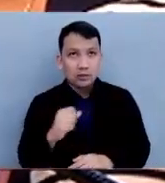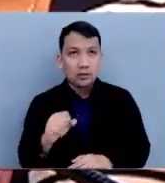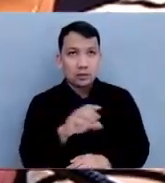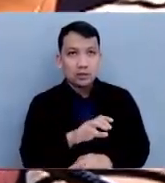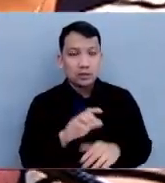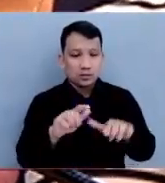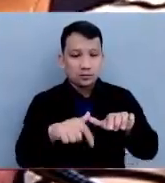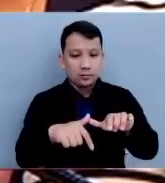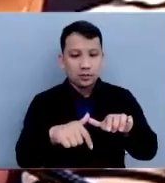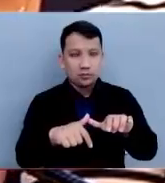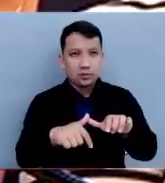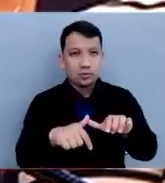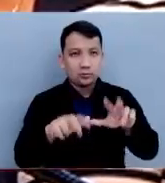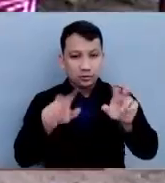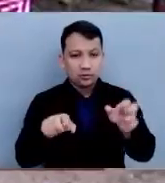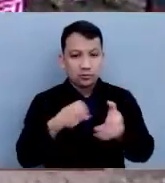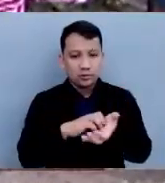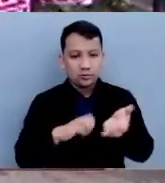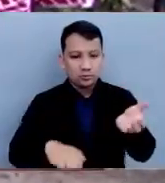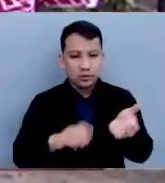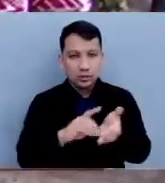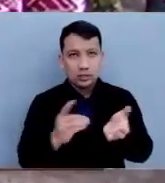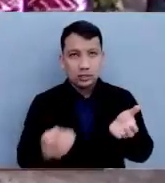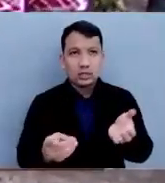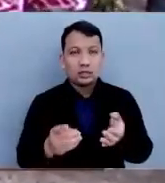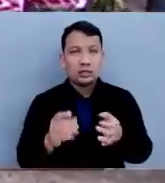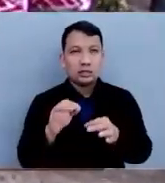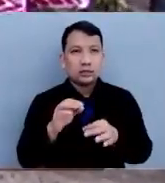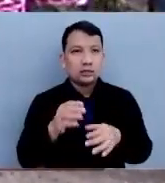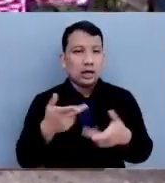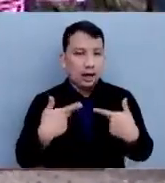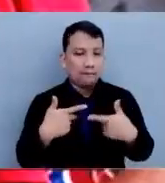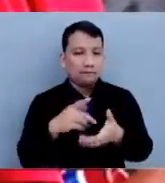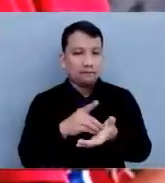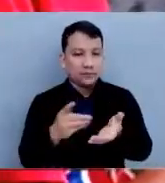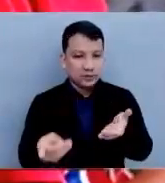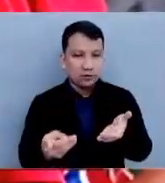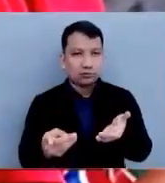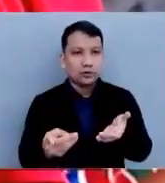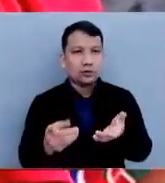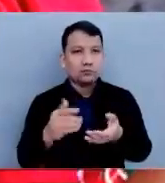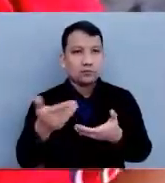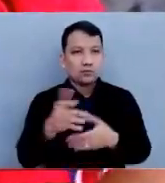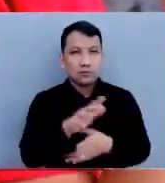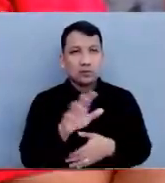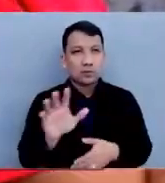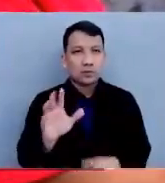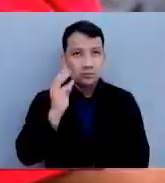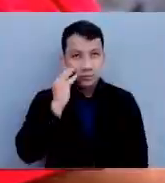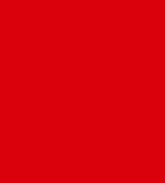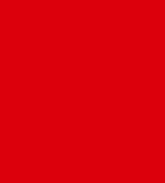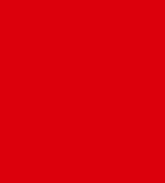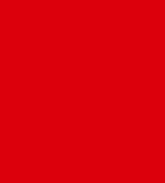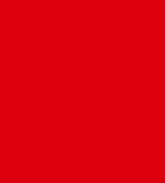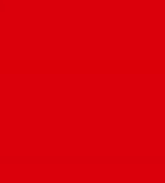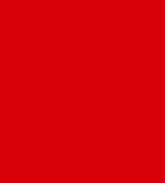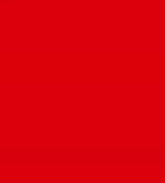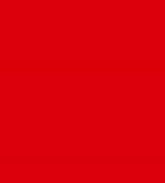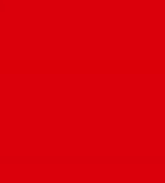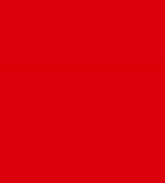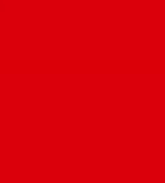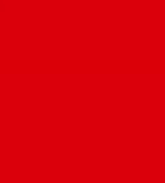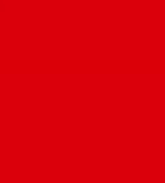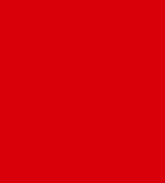nga na entitled sa discount. Nagbabalita mula sa Frontline, Marlene Alcaide, News 5.